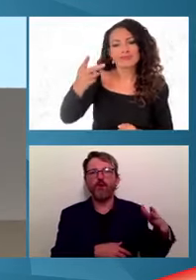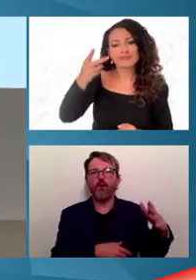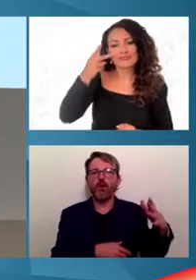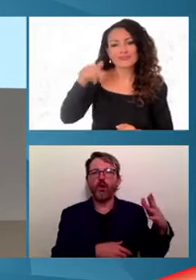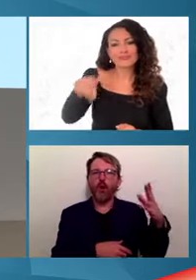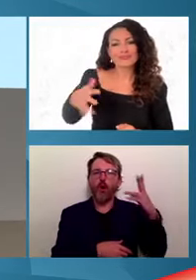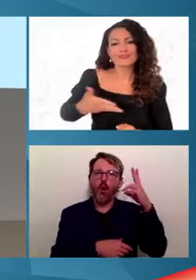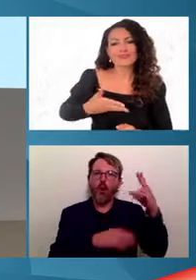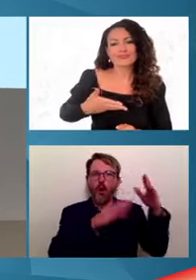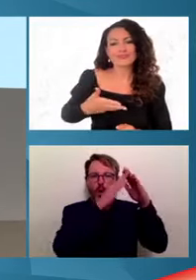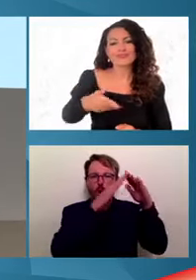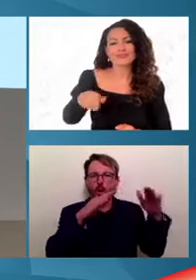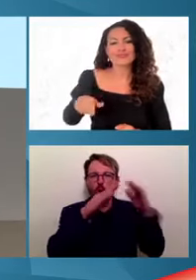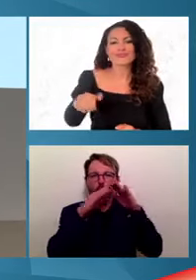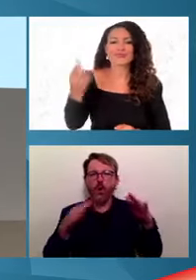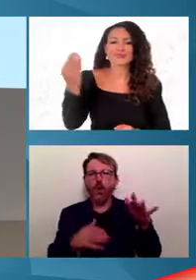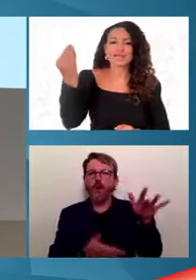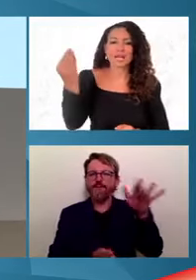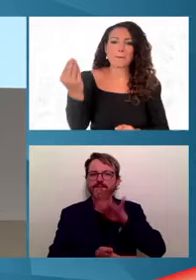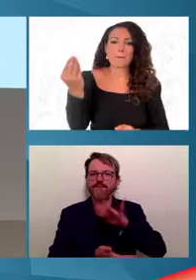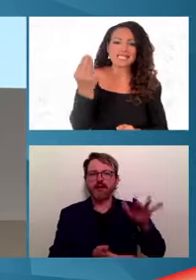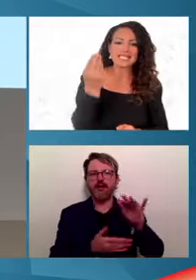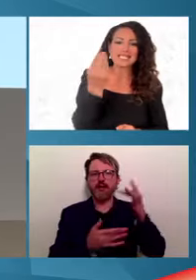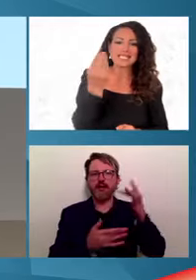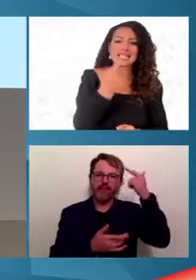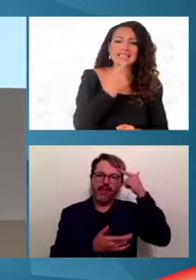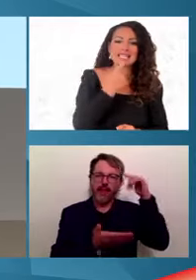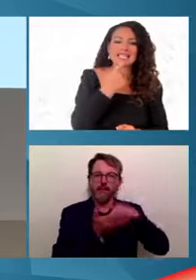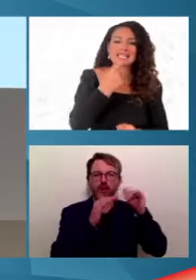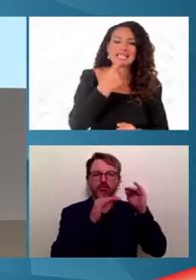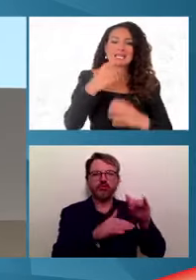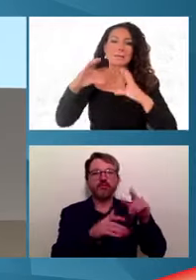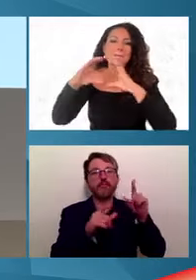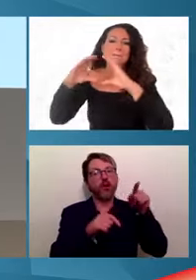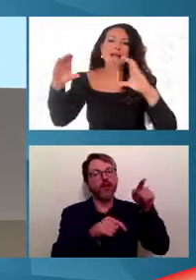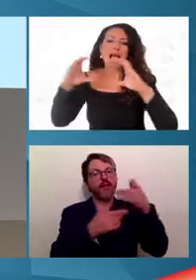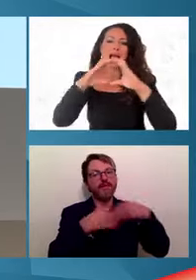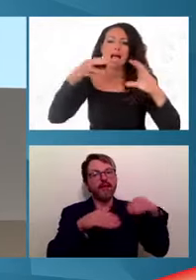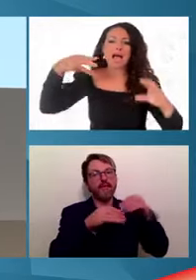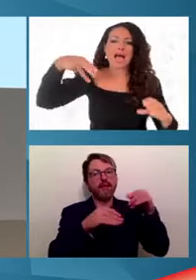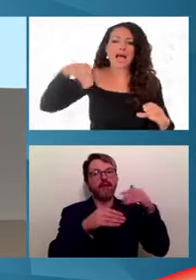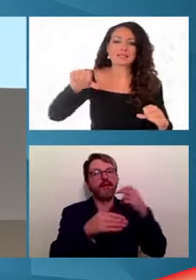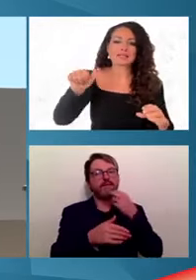Denkmalschutz. Die Familien müssen imstande sein, wenn wir den Denkmalschutz